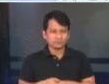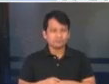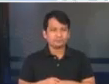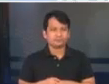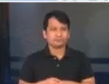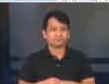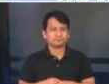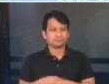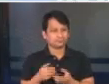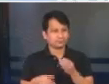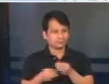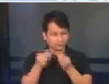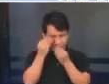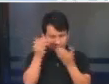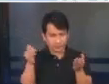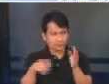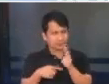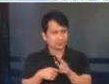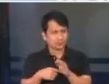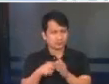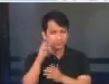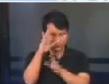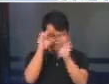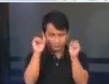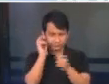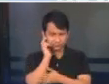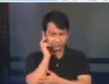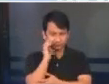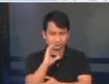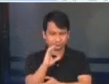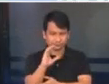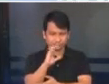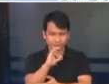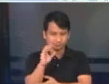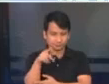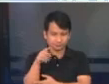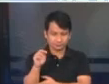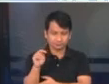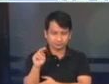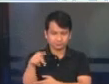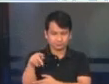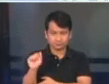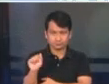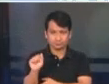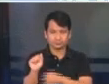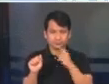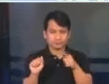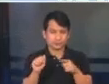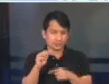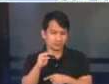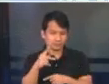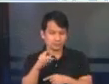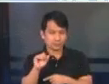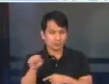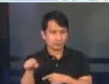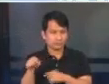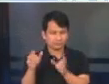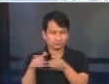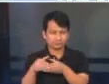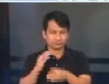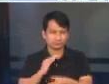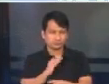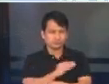Tinukoy ng Pangulong Rodrigo Duterte na mga miyembro ng CPP-NPA ang Makabayan Block sa Kongreso. Sa pulong